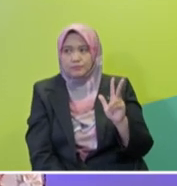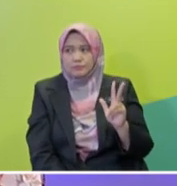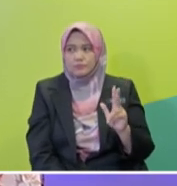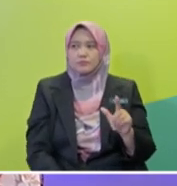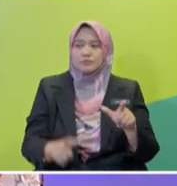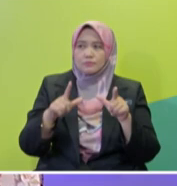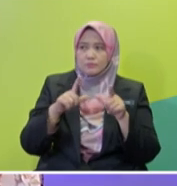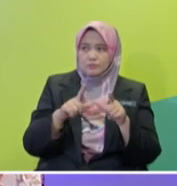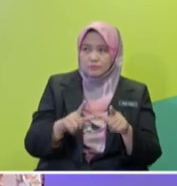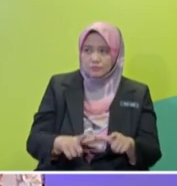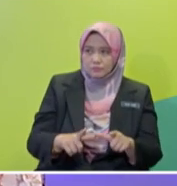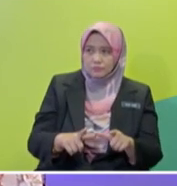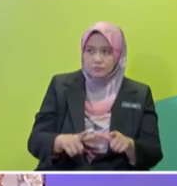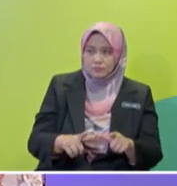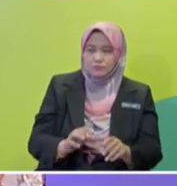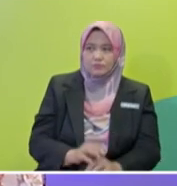adalah